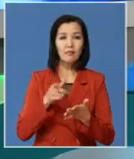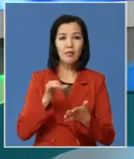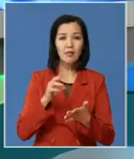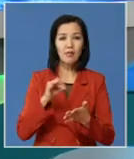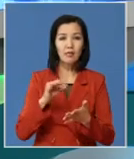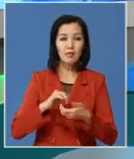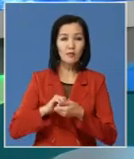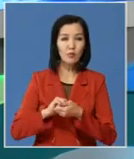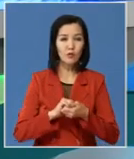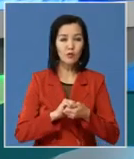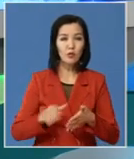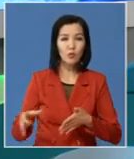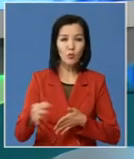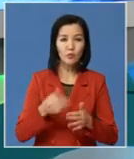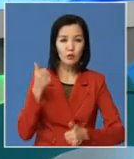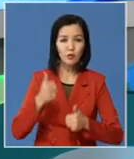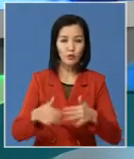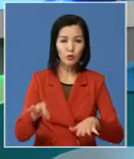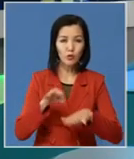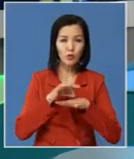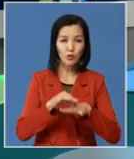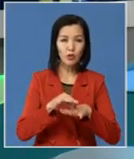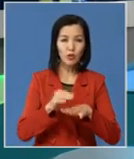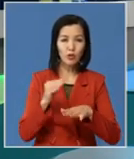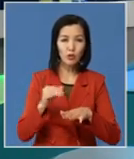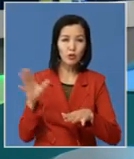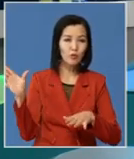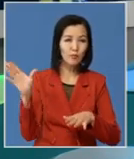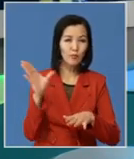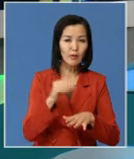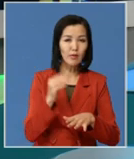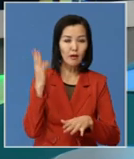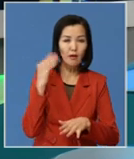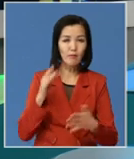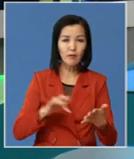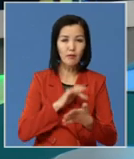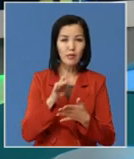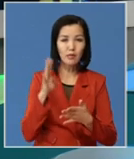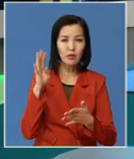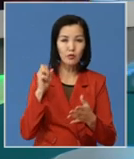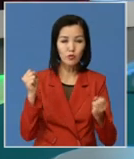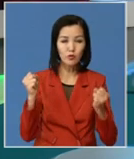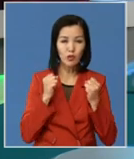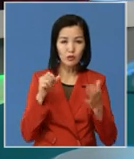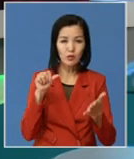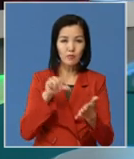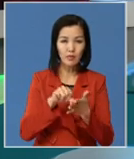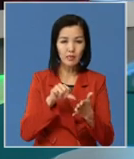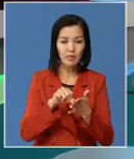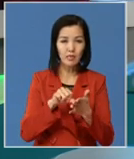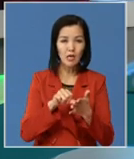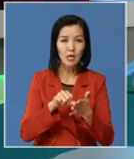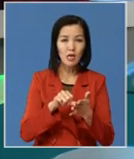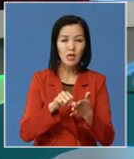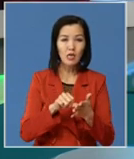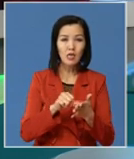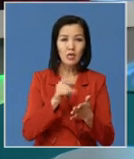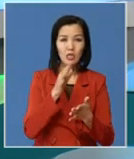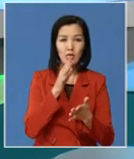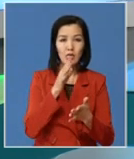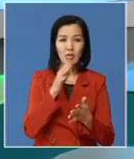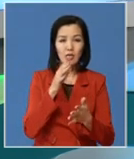Қаратал ауданының орталығы Үштөбе қаласындағы мүмкіндігі шектеулі балаларға арналған орталықта әлемді жүрегімен сеземін атты мерекелік шара